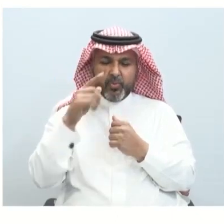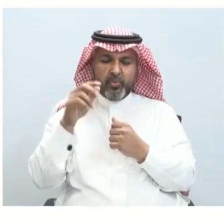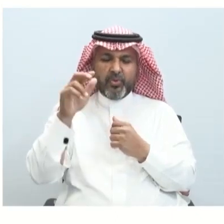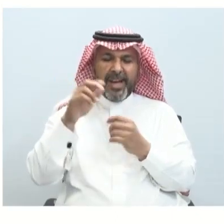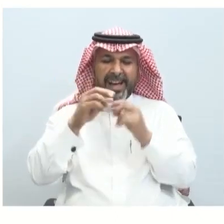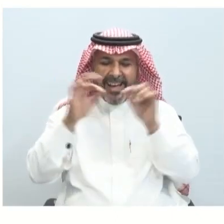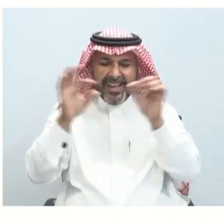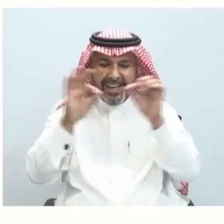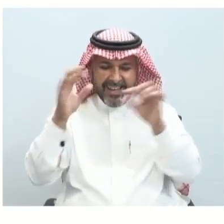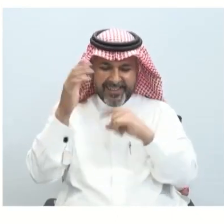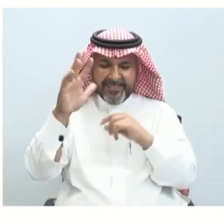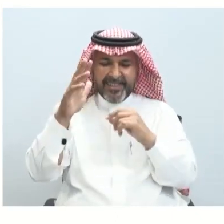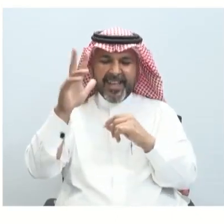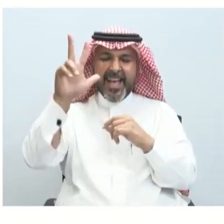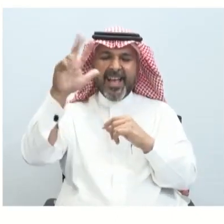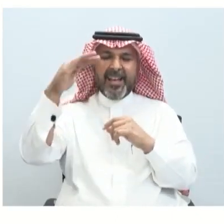الخيوط